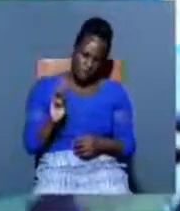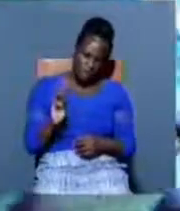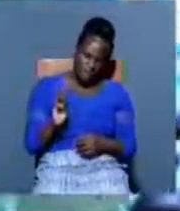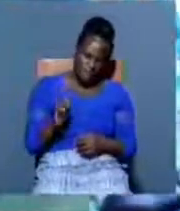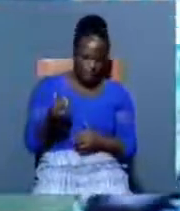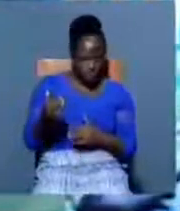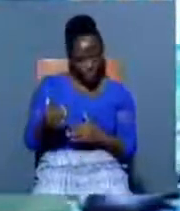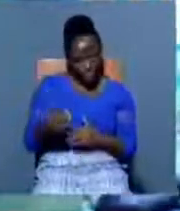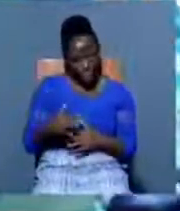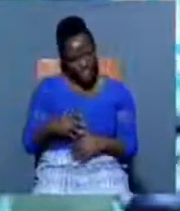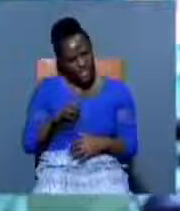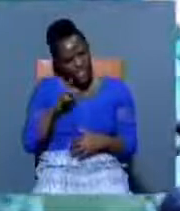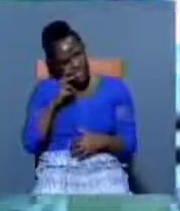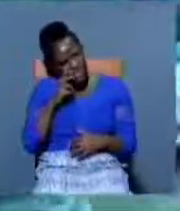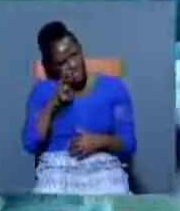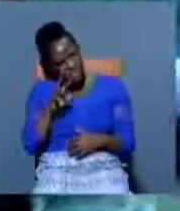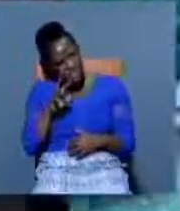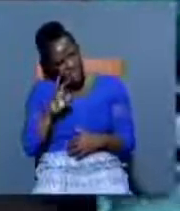Hapo ndipo mama anapopataka.